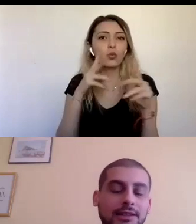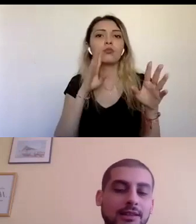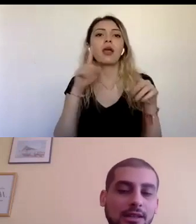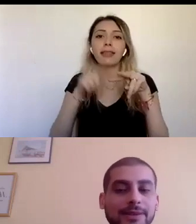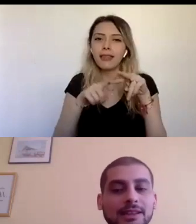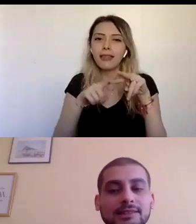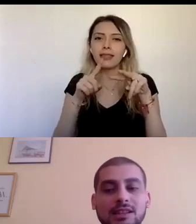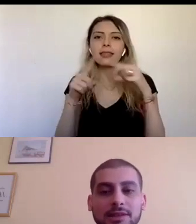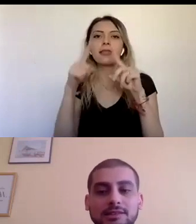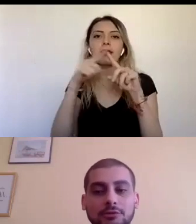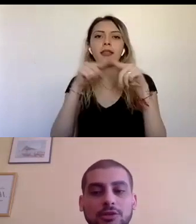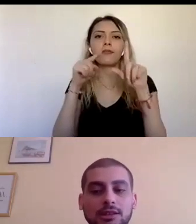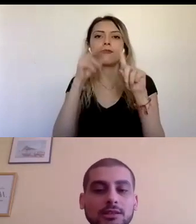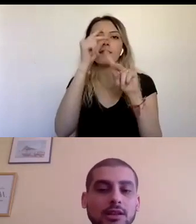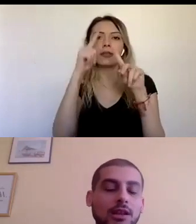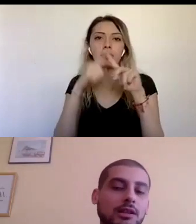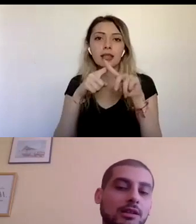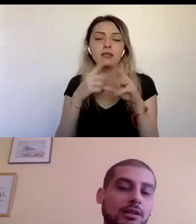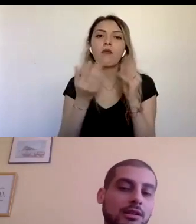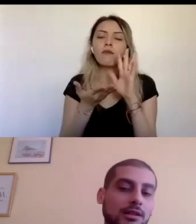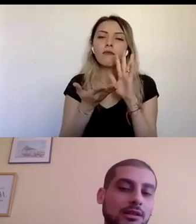bandwidth'lerini, yani trafiğini kısıtlamasından dolayı